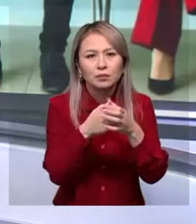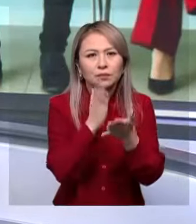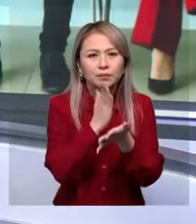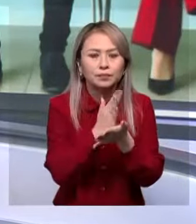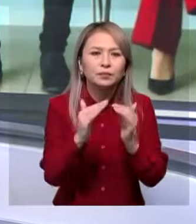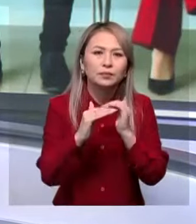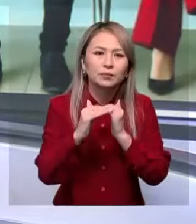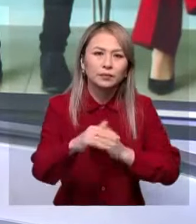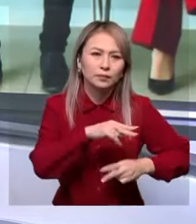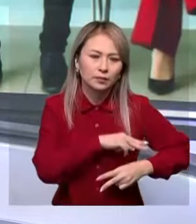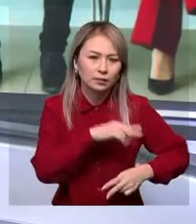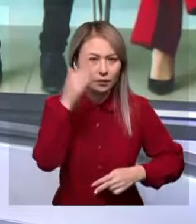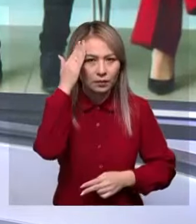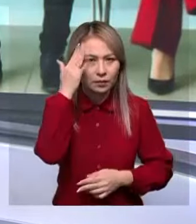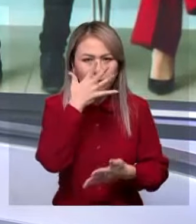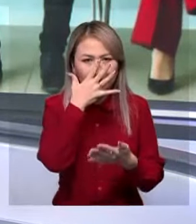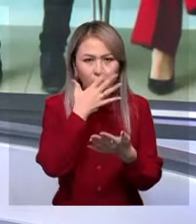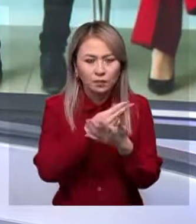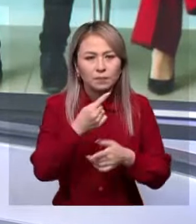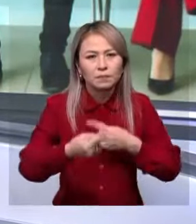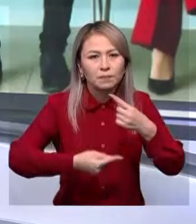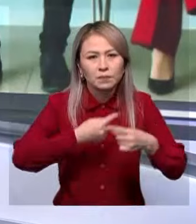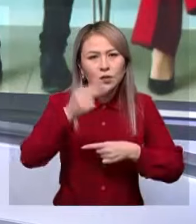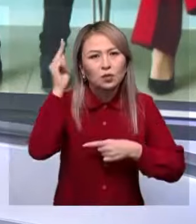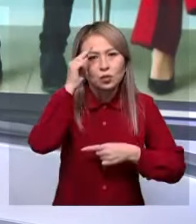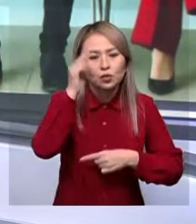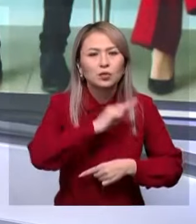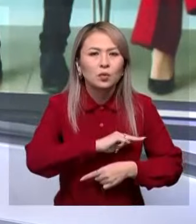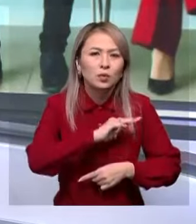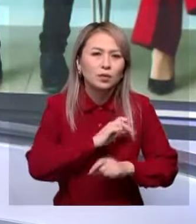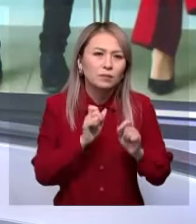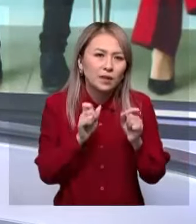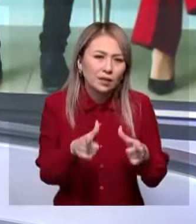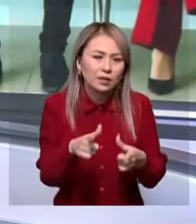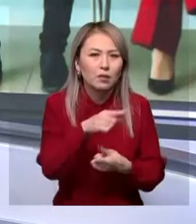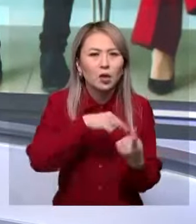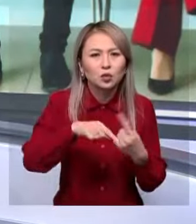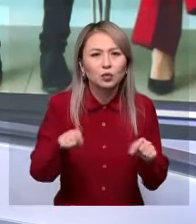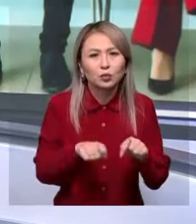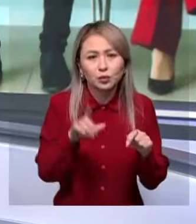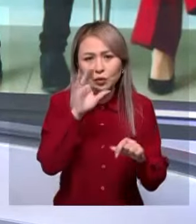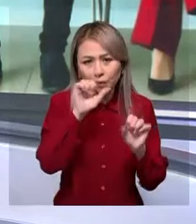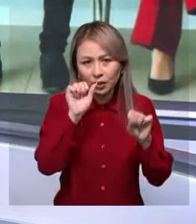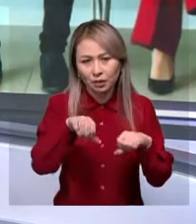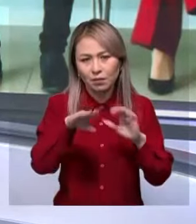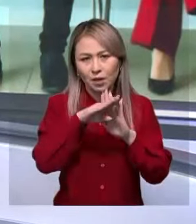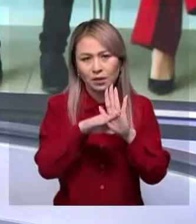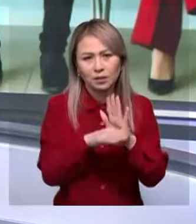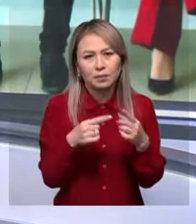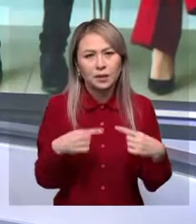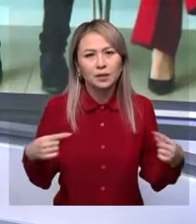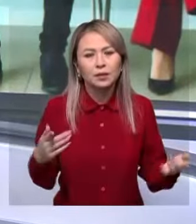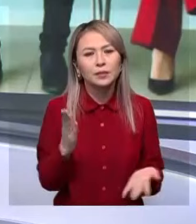келтіріп отыр. Елімізде еңбекке қабілетті осы буынның білім алуына, жұмысқа орналасып, кәсіп ашуына мүмкіндік беретін